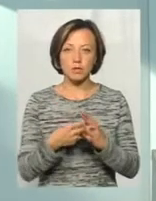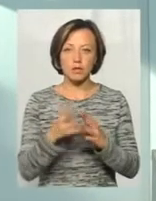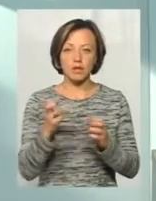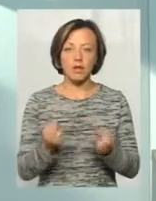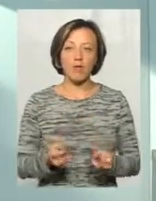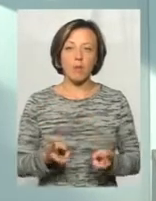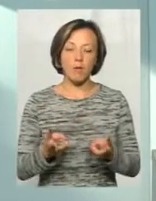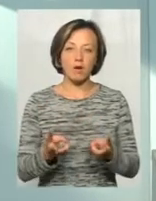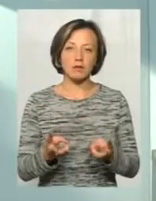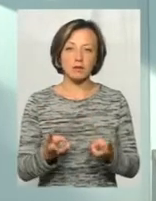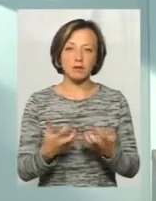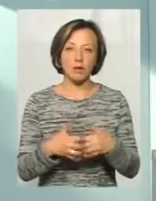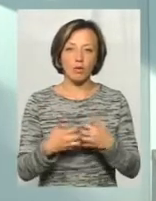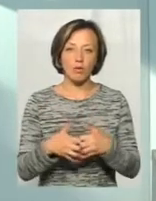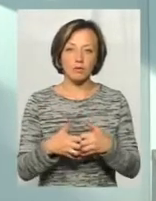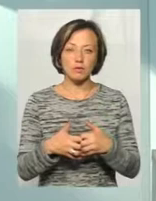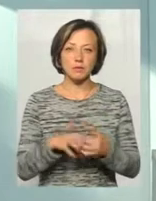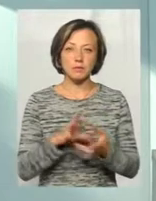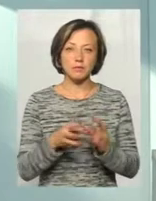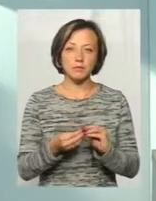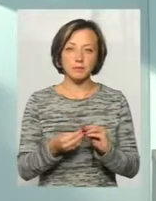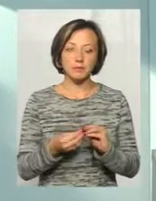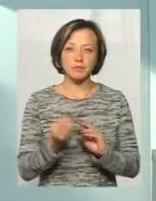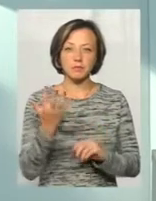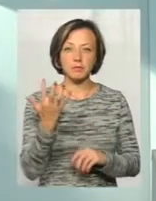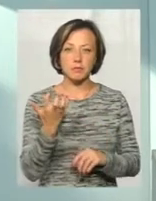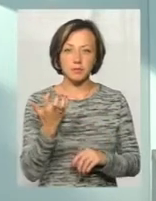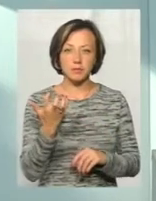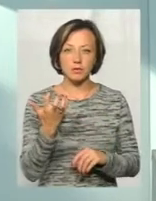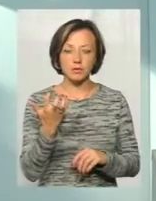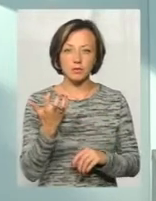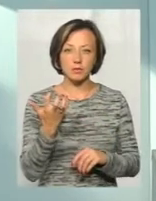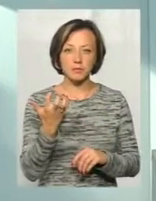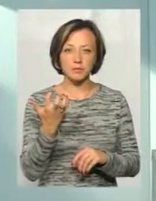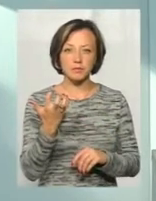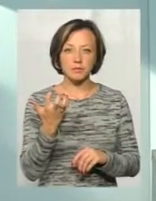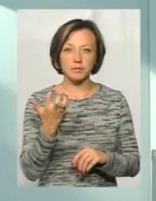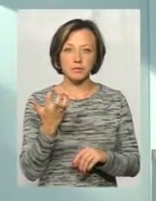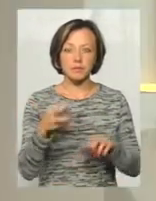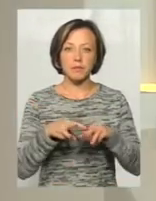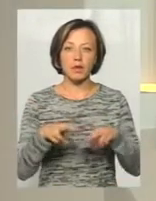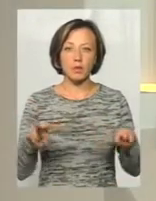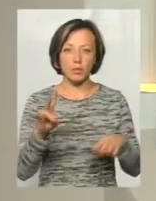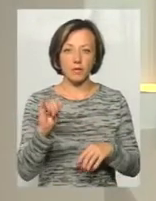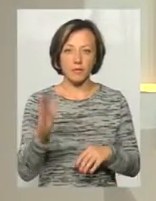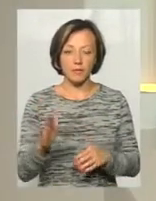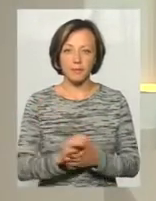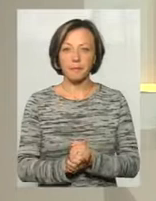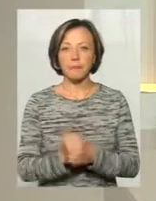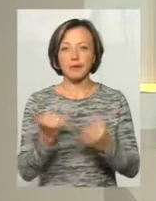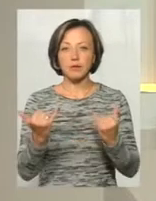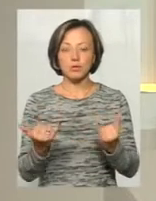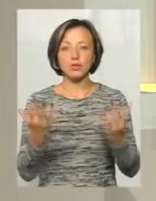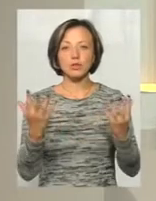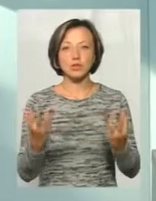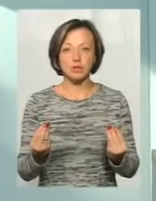опалення нараховується на суму більше 500 мільйонів. Тобто на сьогоднішній день тільки